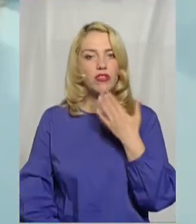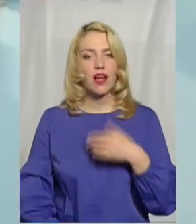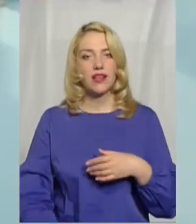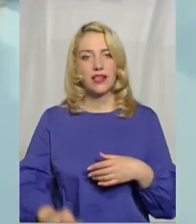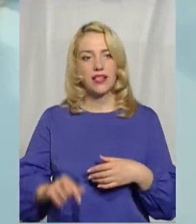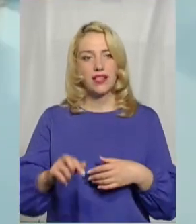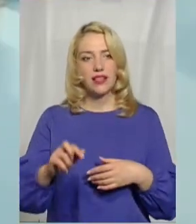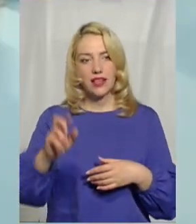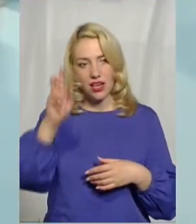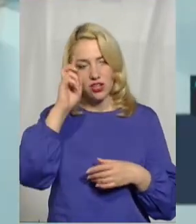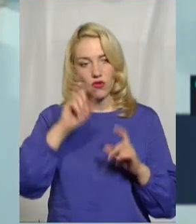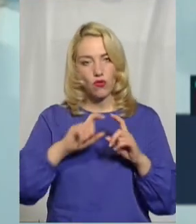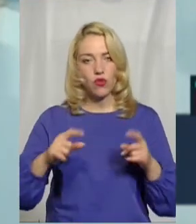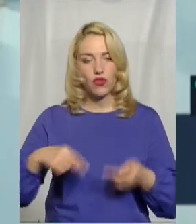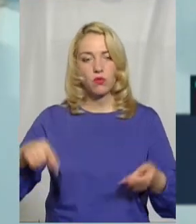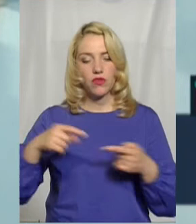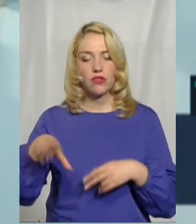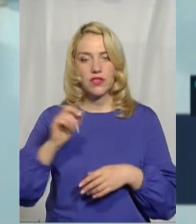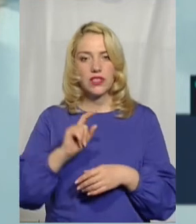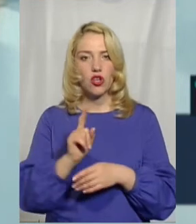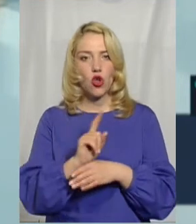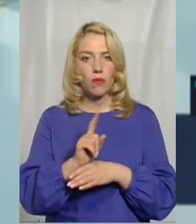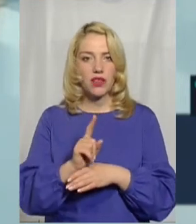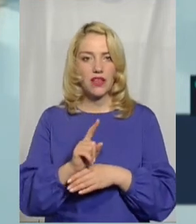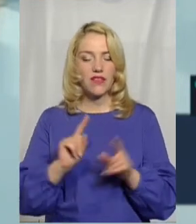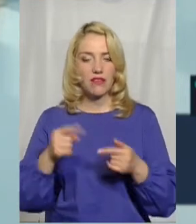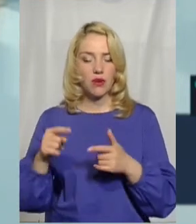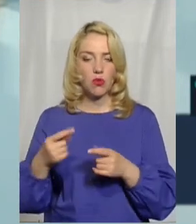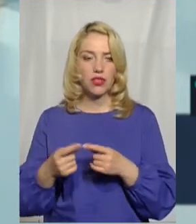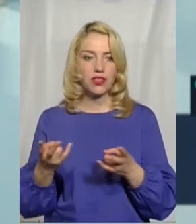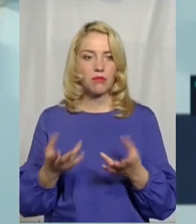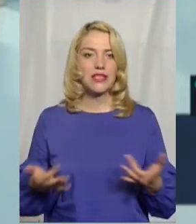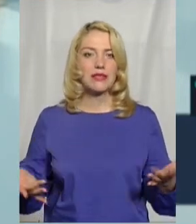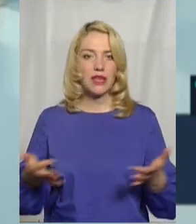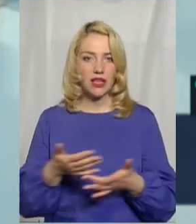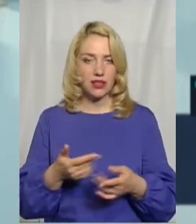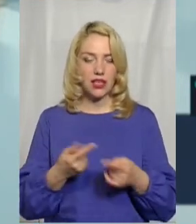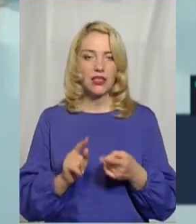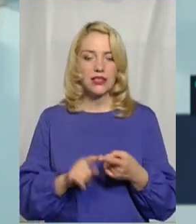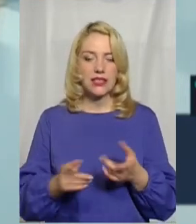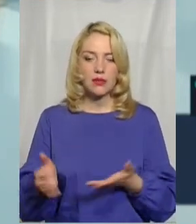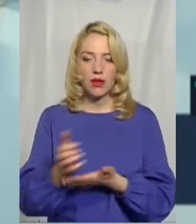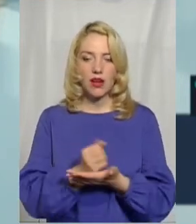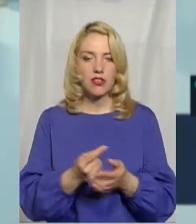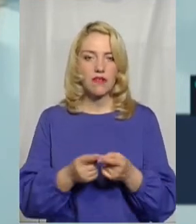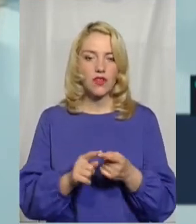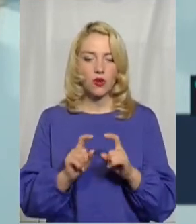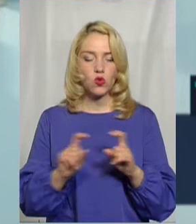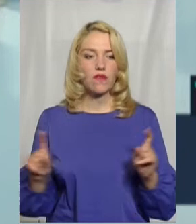фонду відповідно всіх нормативних вимог, тобто їх зібрати. А збираються вони саме в тих установах,